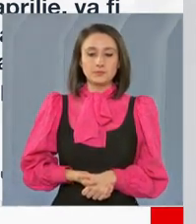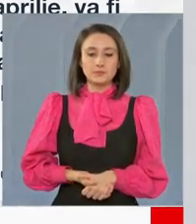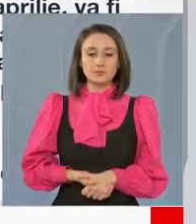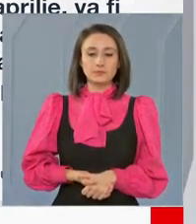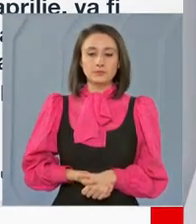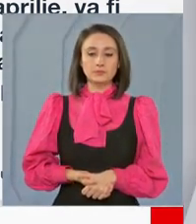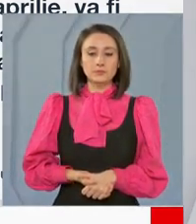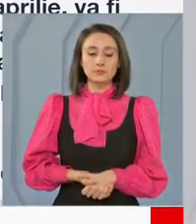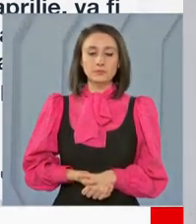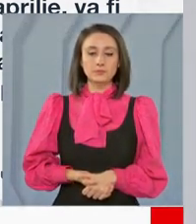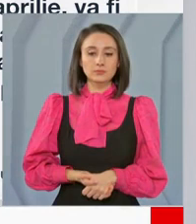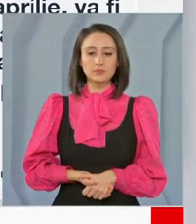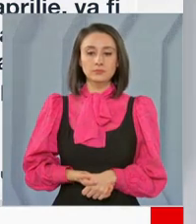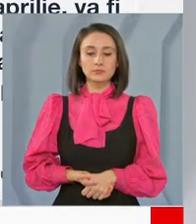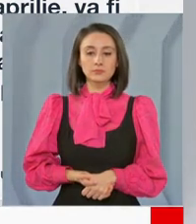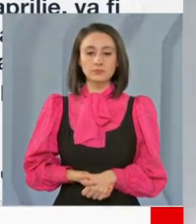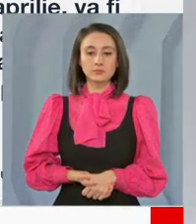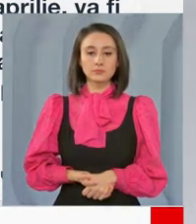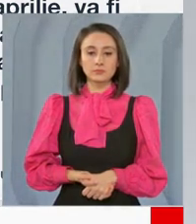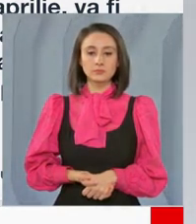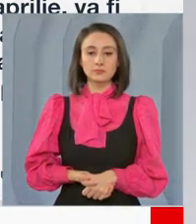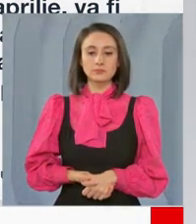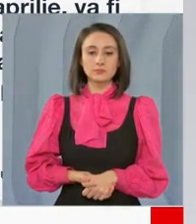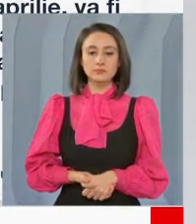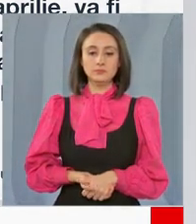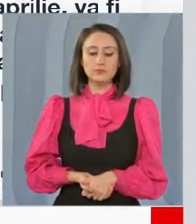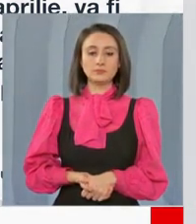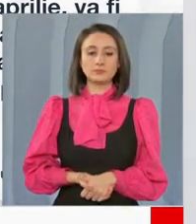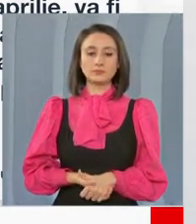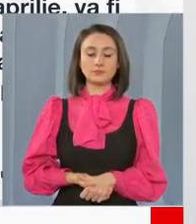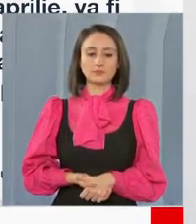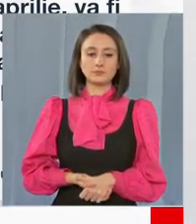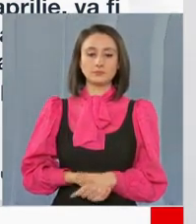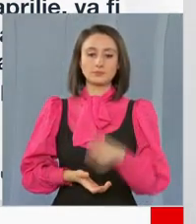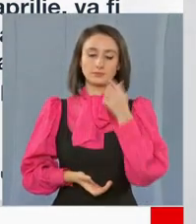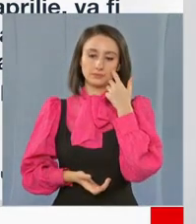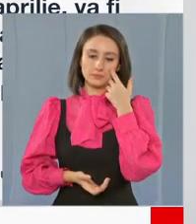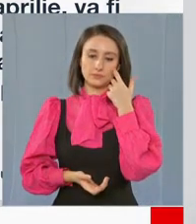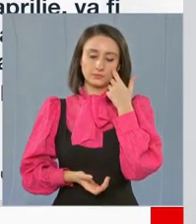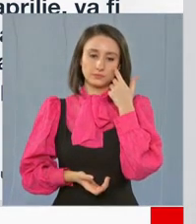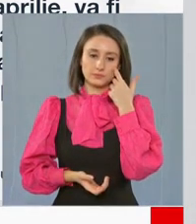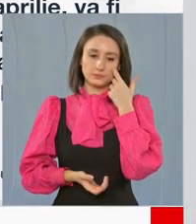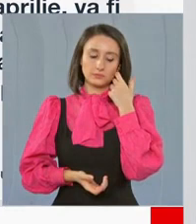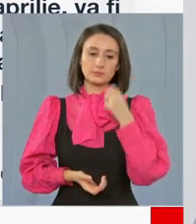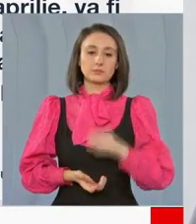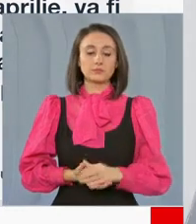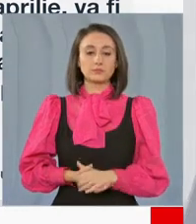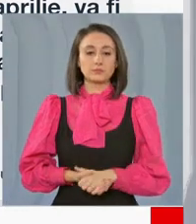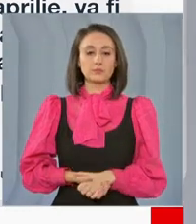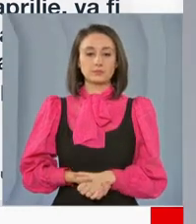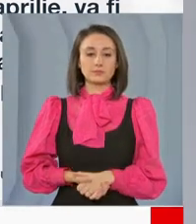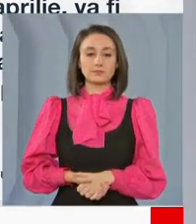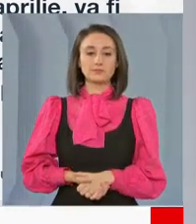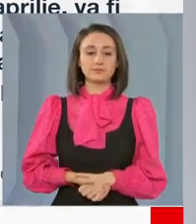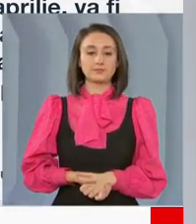va fi undeva la 6,02 asta nu înseamnă că vor coborî dobânzile rapid la 1%, așa cum dragoste Acum trei ani e imposibil Nu